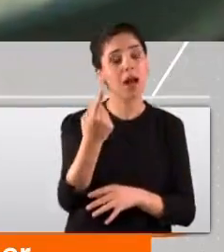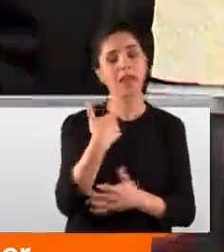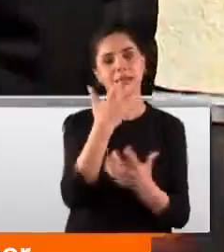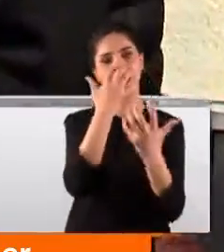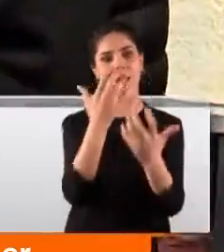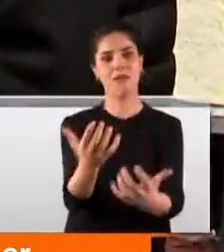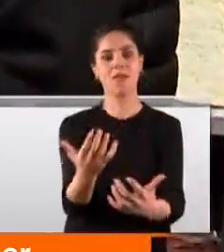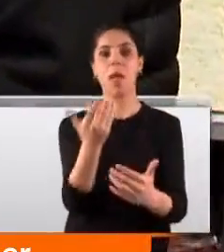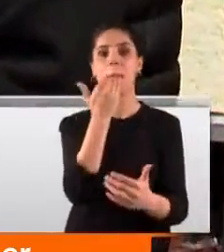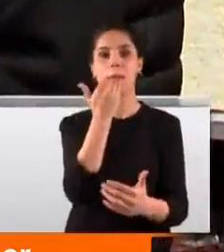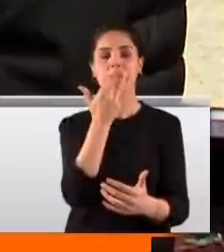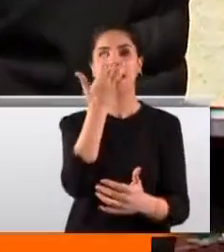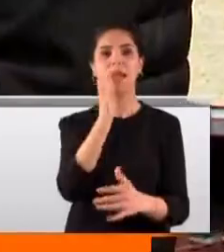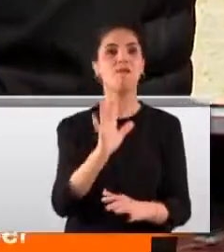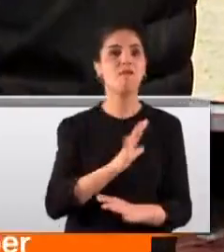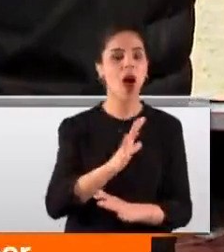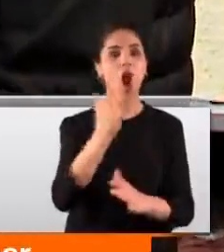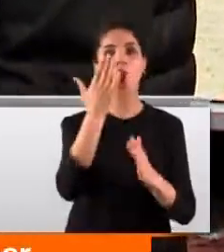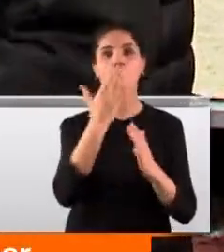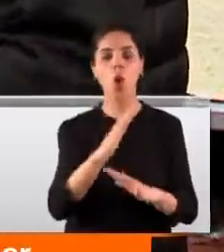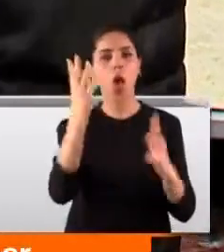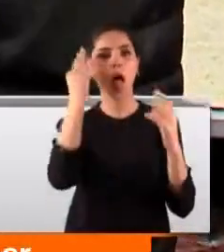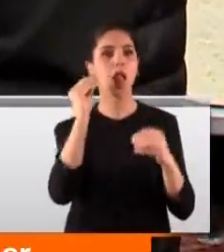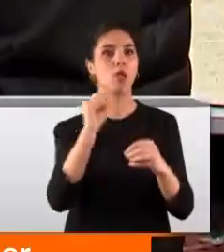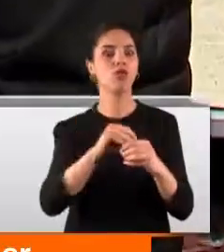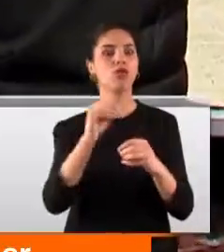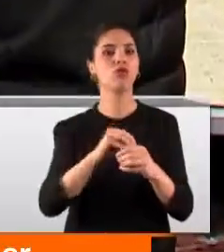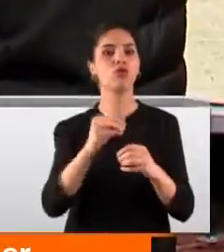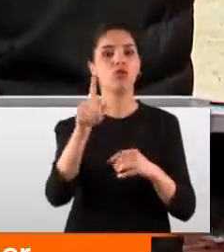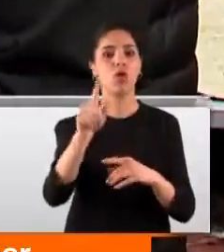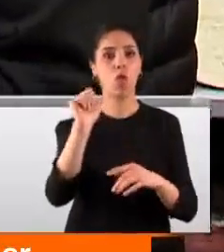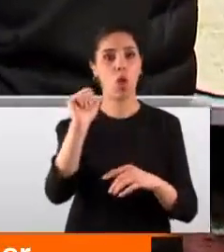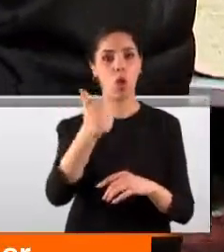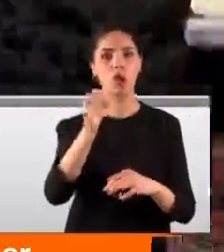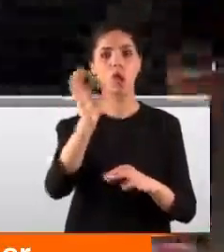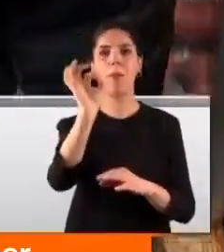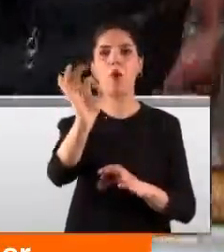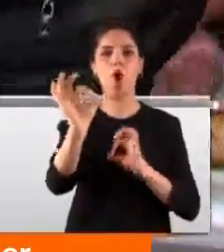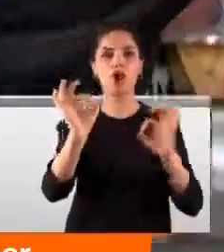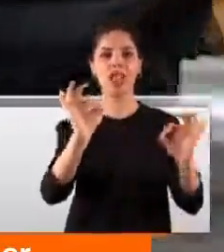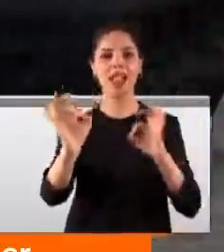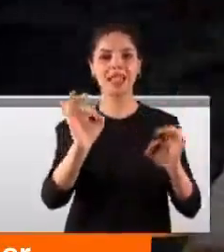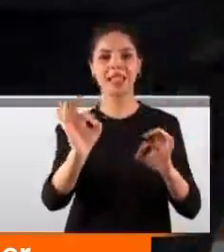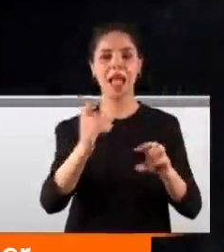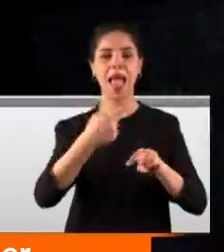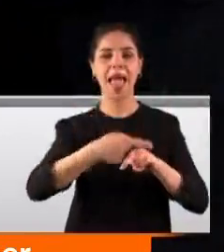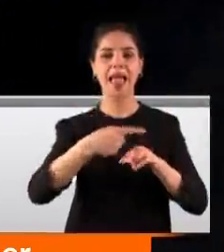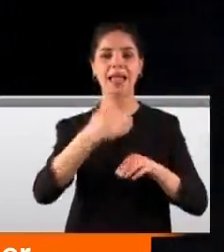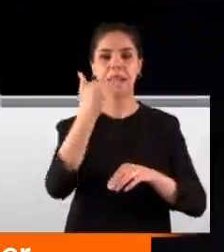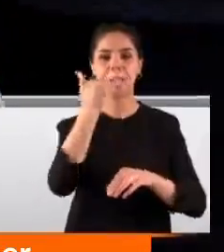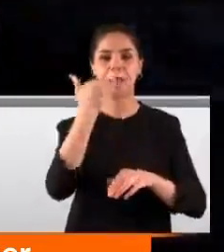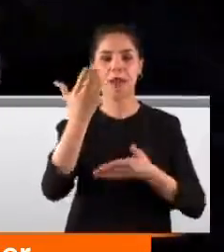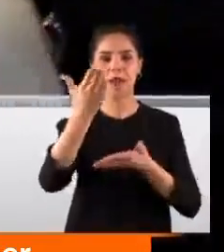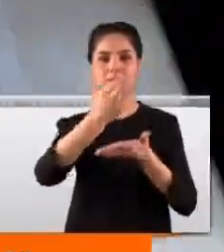ederim. Peynirlerde hile olup olmadığını anlamak için en önemli püf noktalardan biri de gözeneklerin olması. Örneğin bir ezine peyniri şu anda kesiliyor